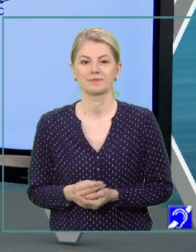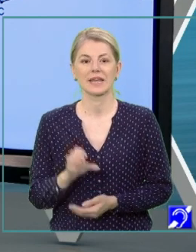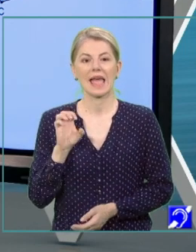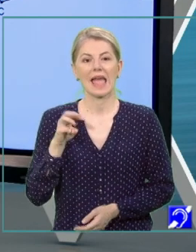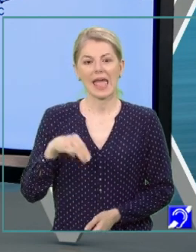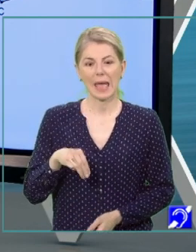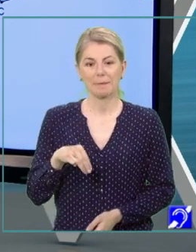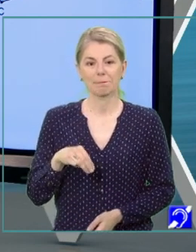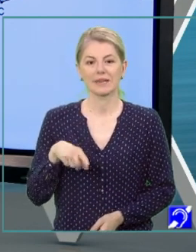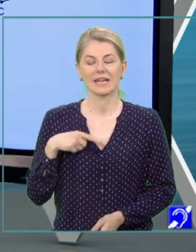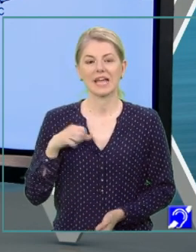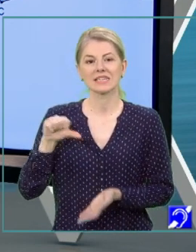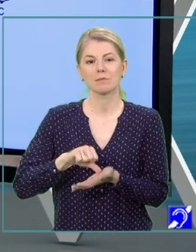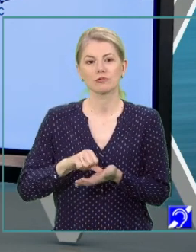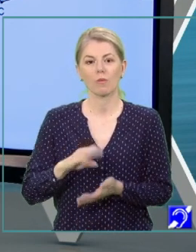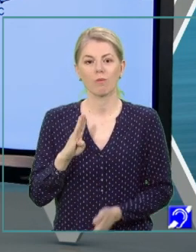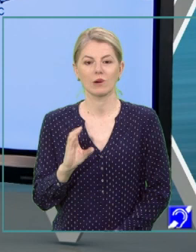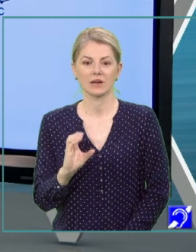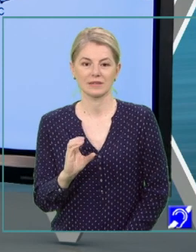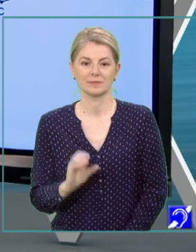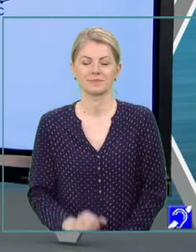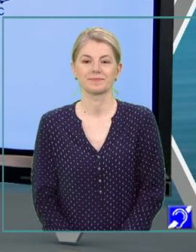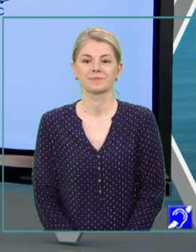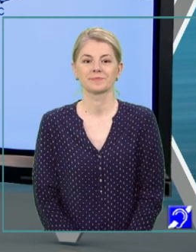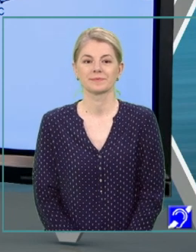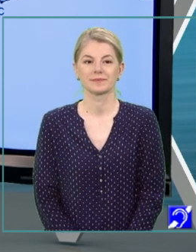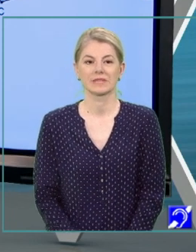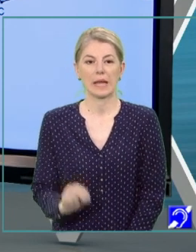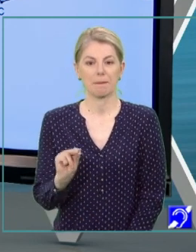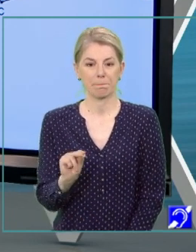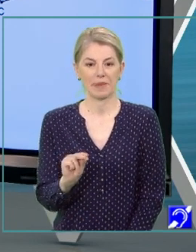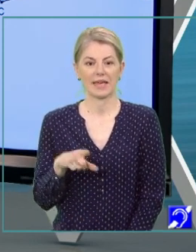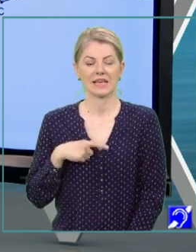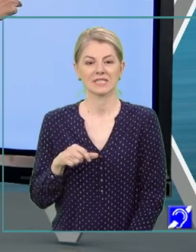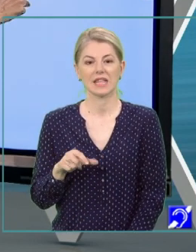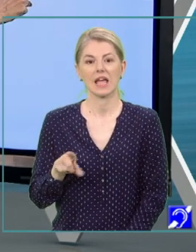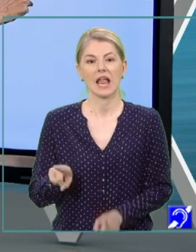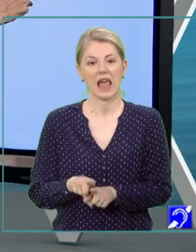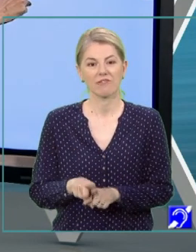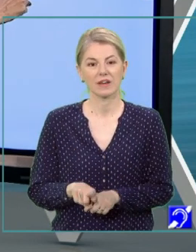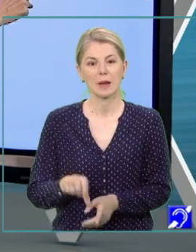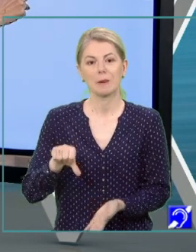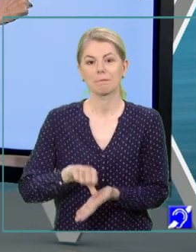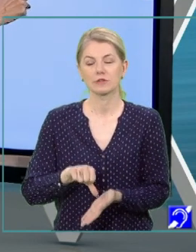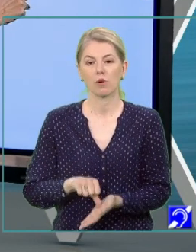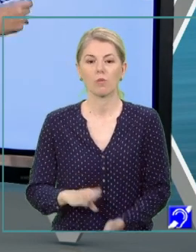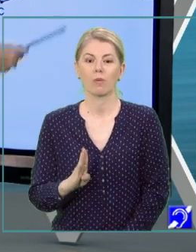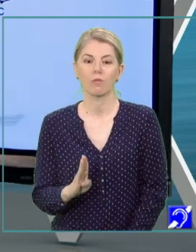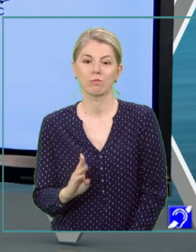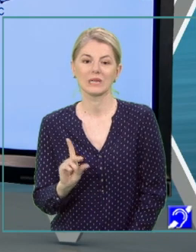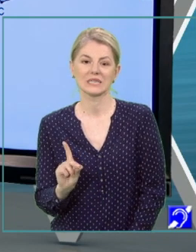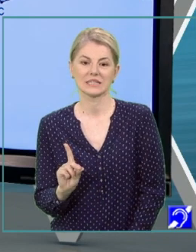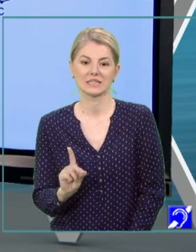M este mijlocul lui BC. P este și el la rândul lui